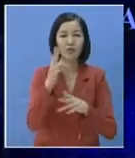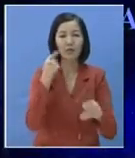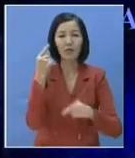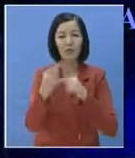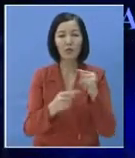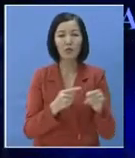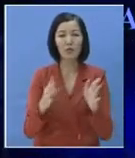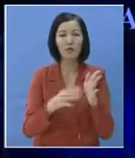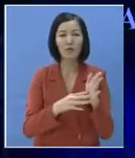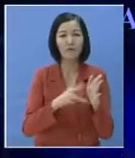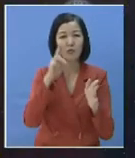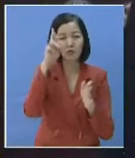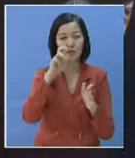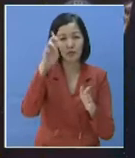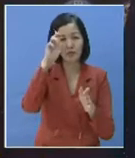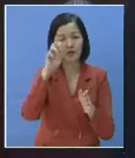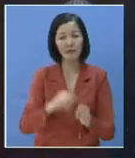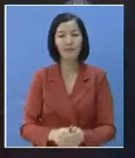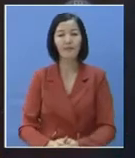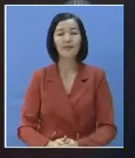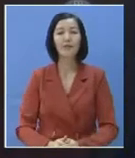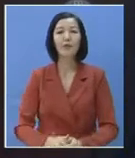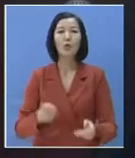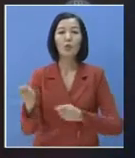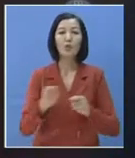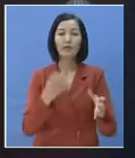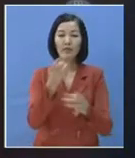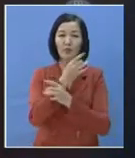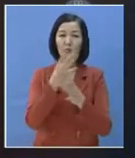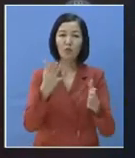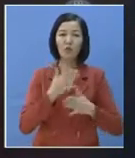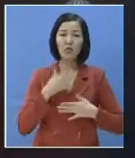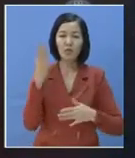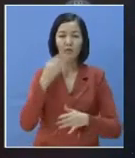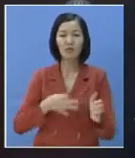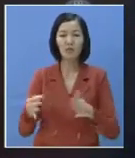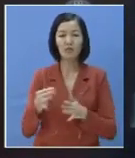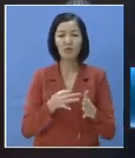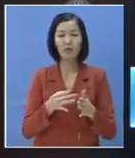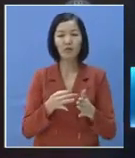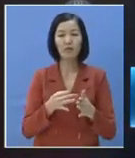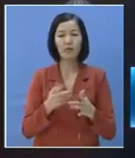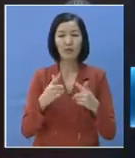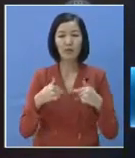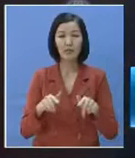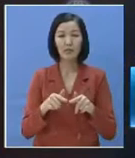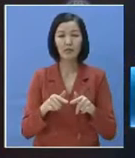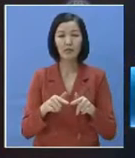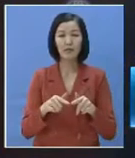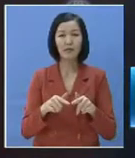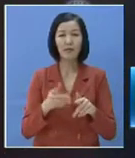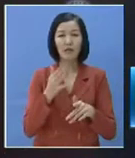музыки из 9 тюркских стран. Управление культуры нашей области, прежде чем организовать вот